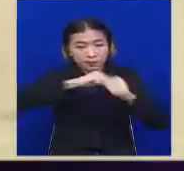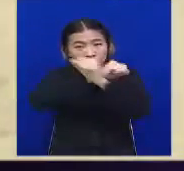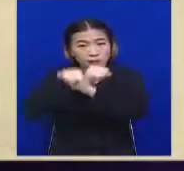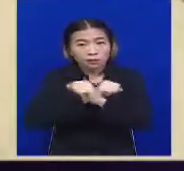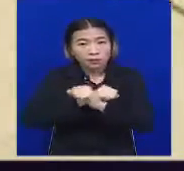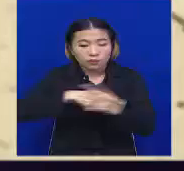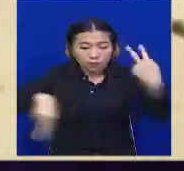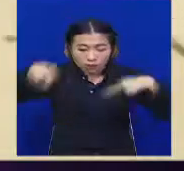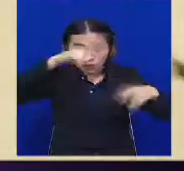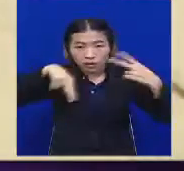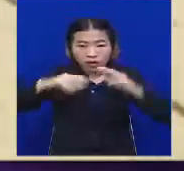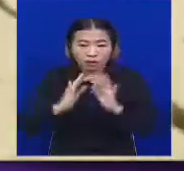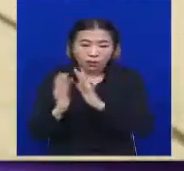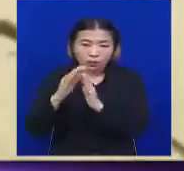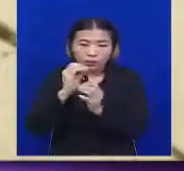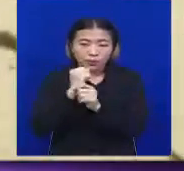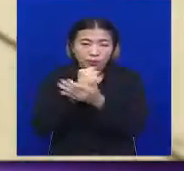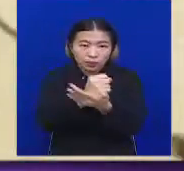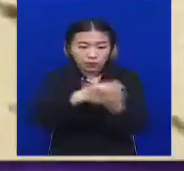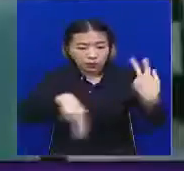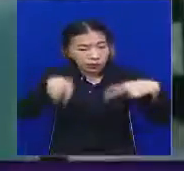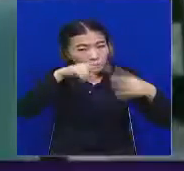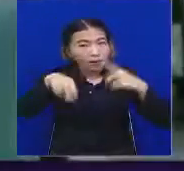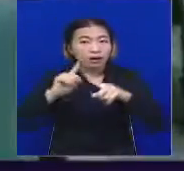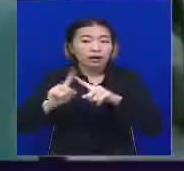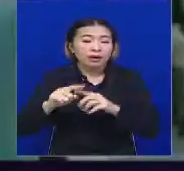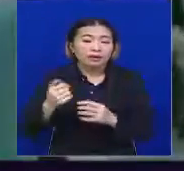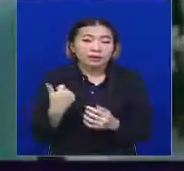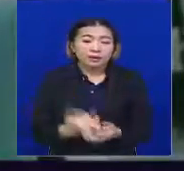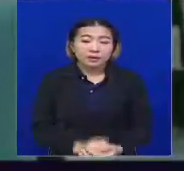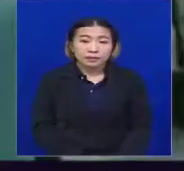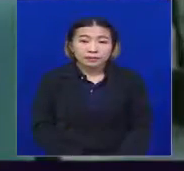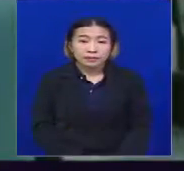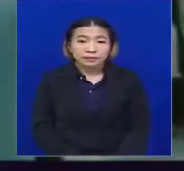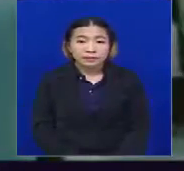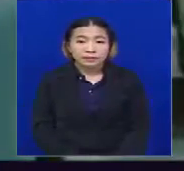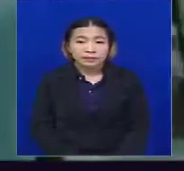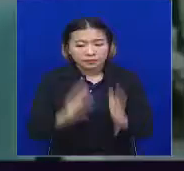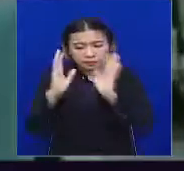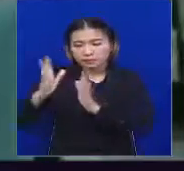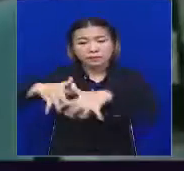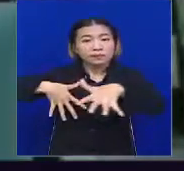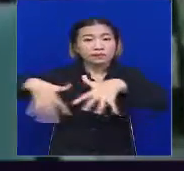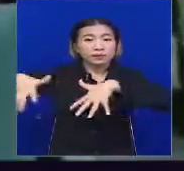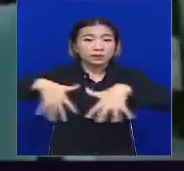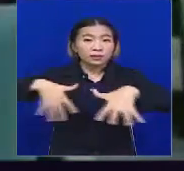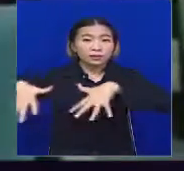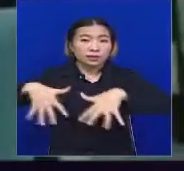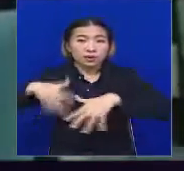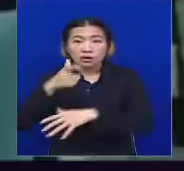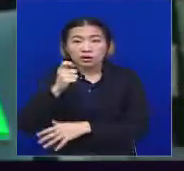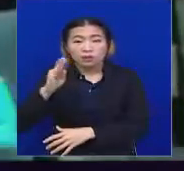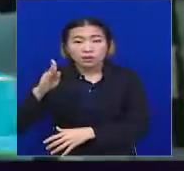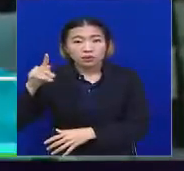และฟื้นฟู แต่ปัจจุบันมีทั้งกลุ่มพิทักษ์ PP มีทั้งกลุ่มอนุรักษ์ PP มีชาวบ้านต่างๆที่เข้ามาร่วมอบต.